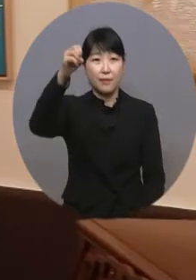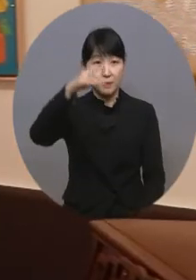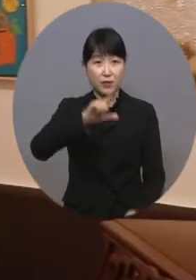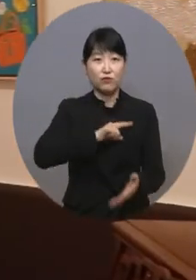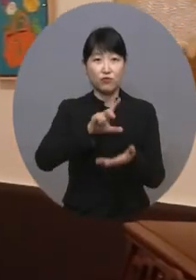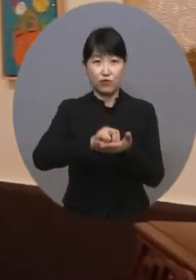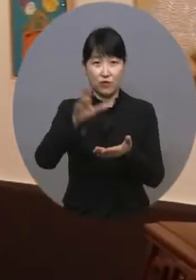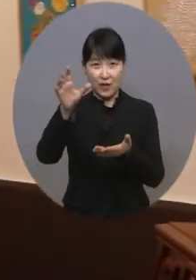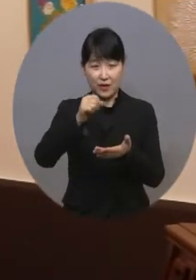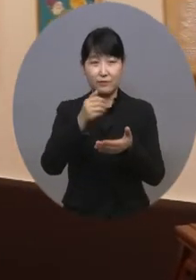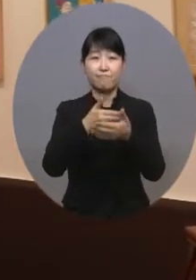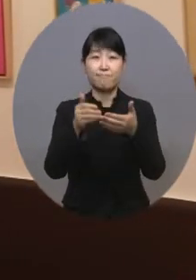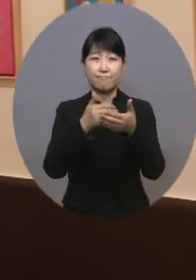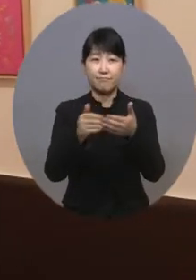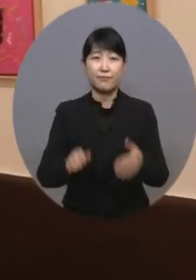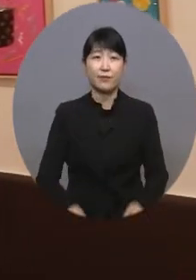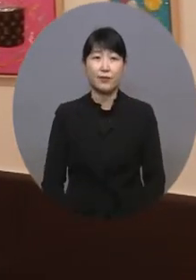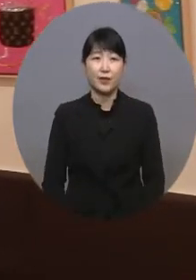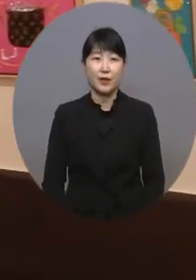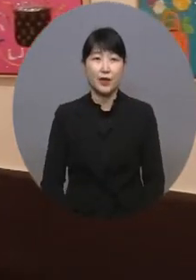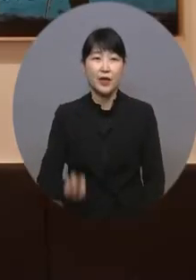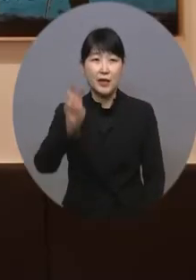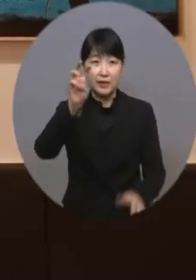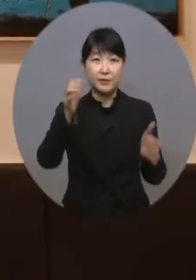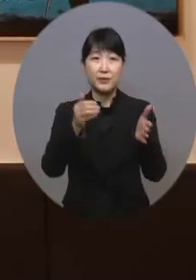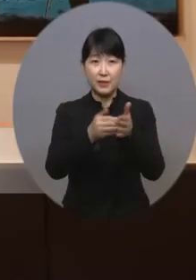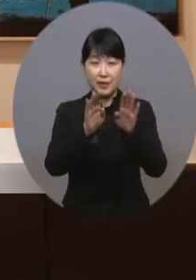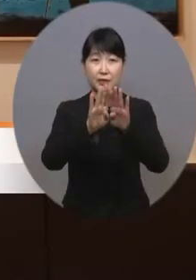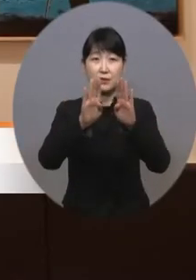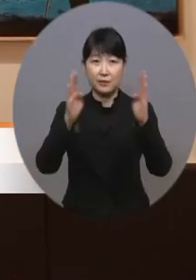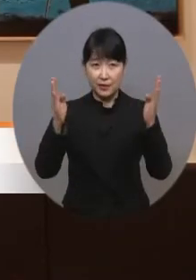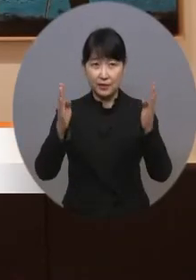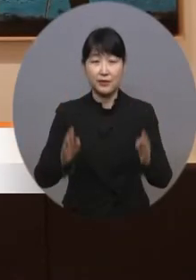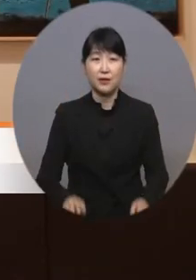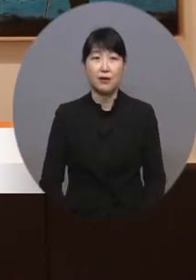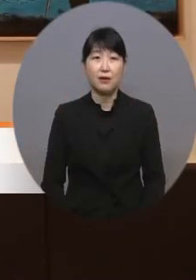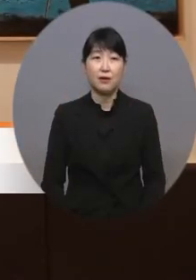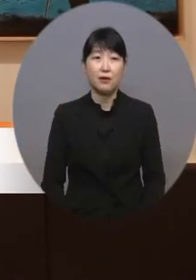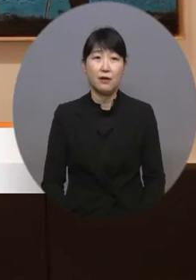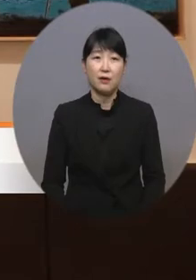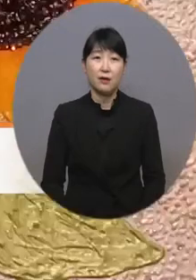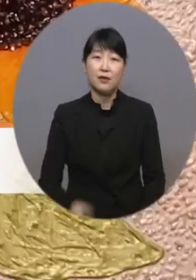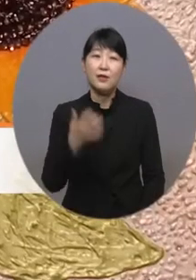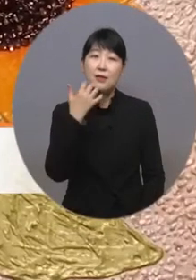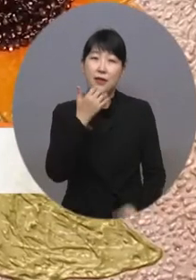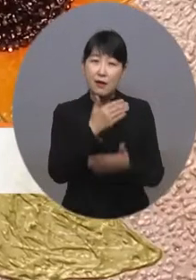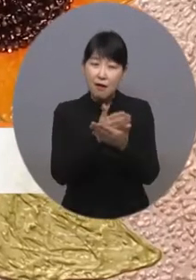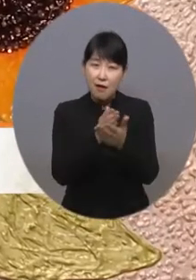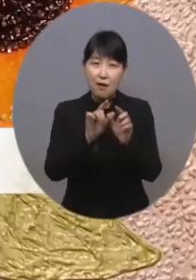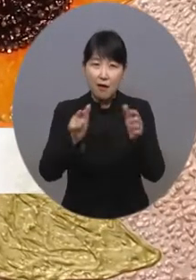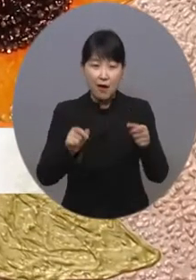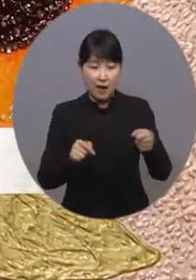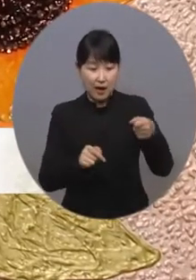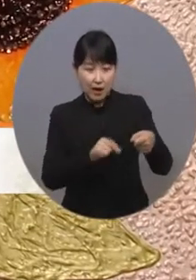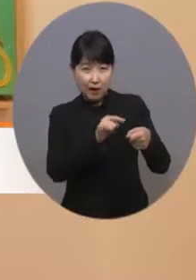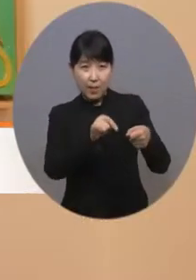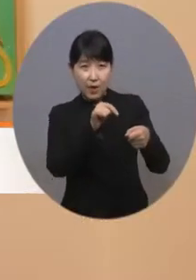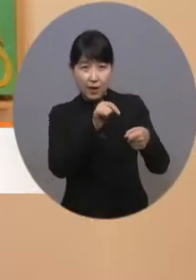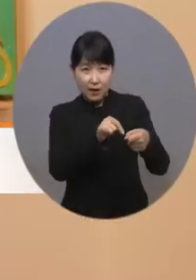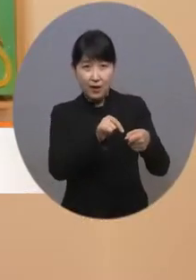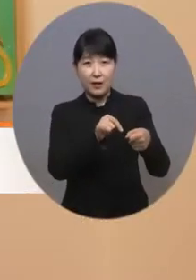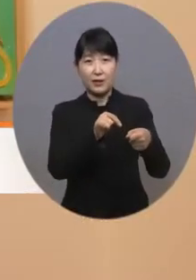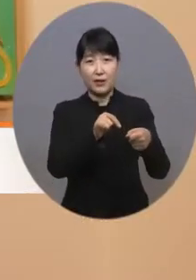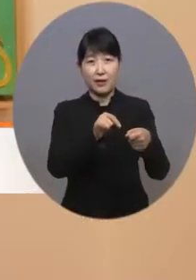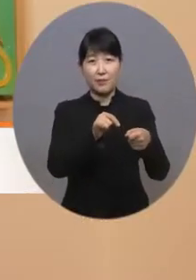작품입니다. 오는 30일까지 열리는 이번 전시회는 화려한 색감으로 가방 안에 해바라기와 장미 등의